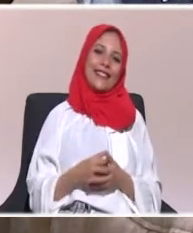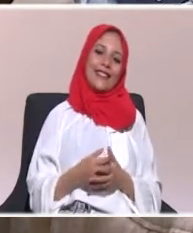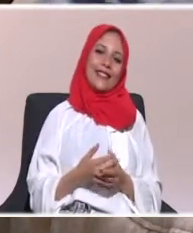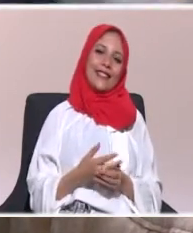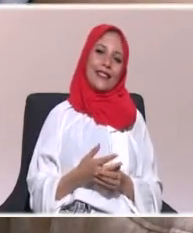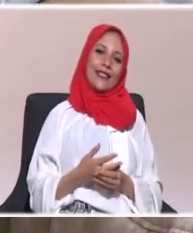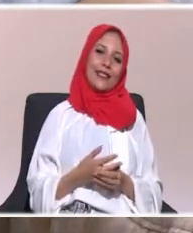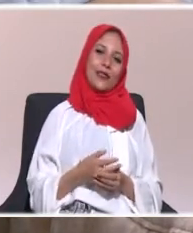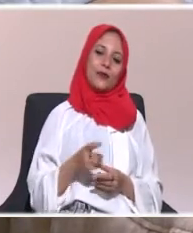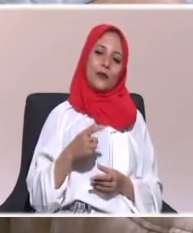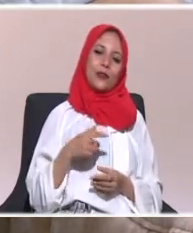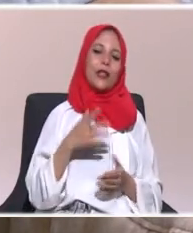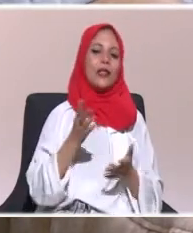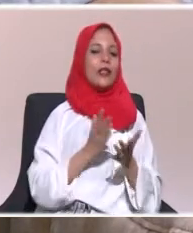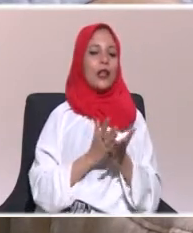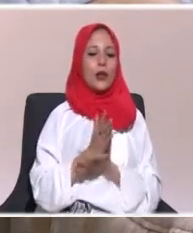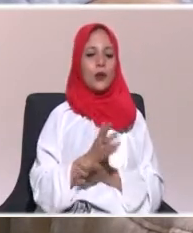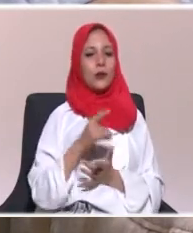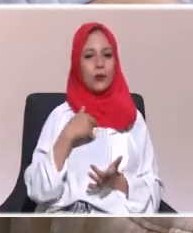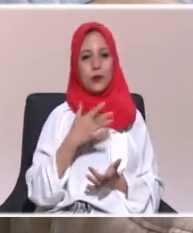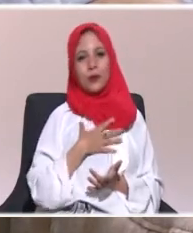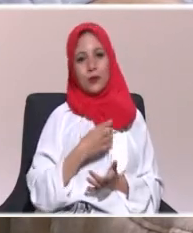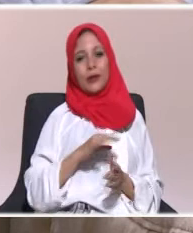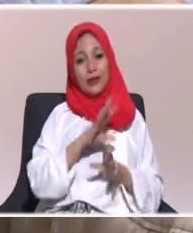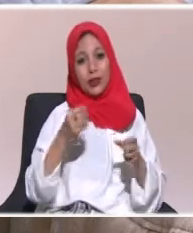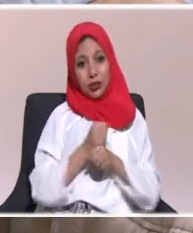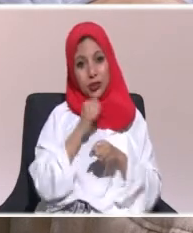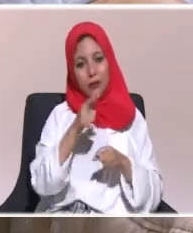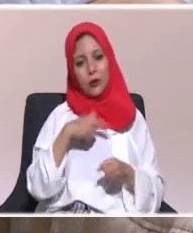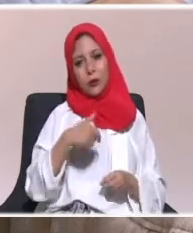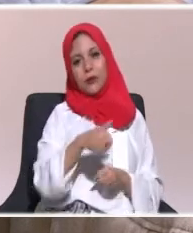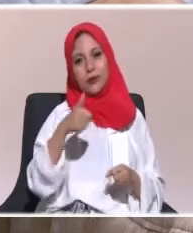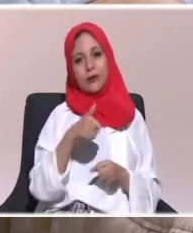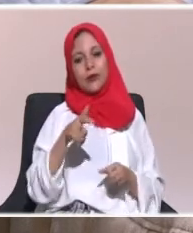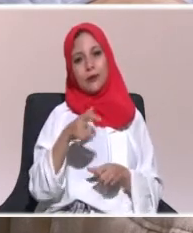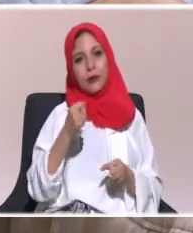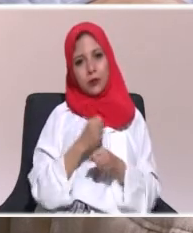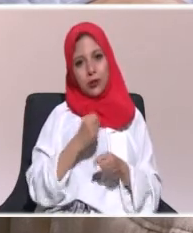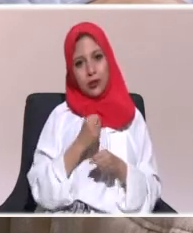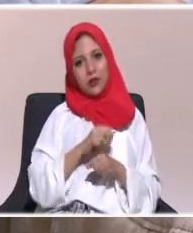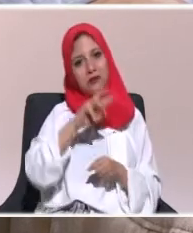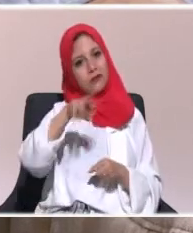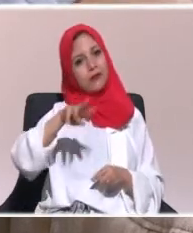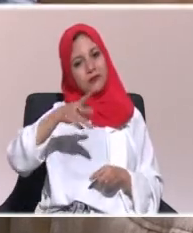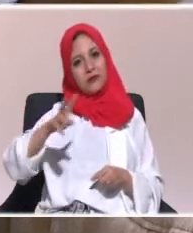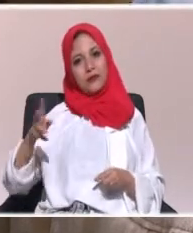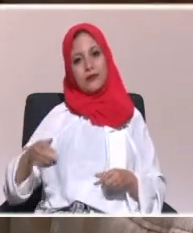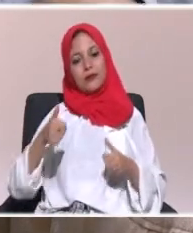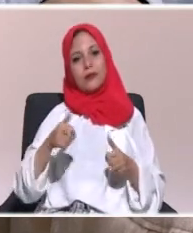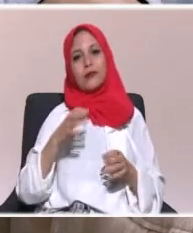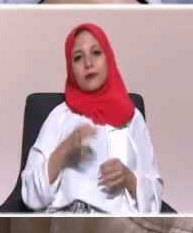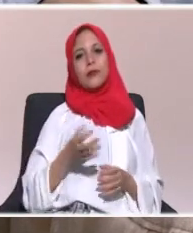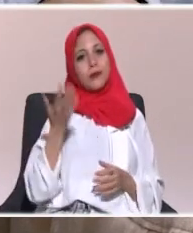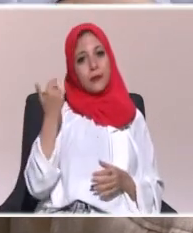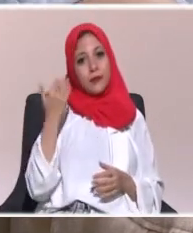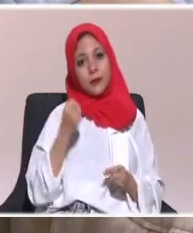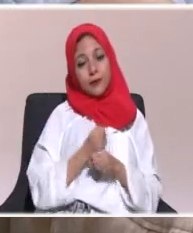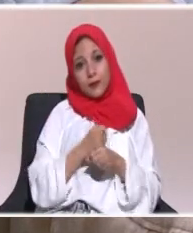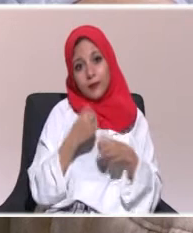بتوريطه. هلا دي مكسب لاي حد، اقسم بالله. صحيح. فنانه شامله يعني. اشتغلنا مع بعض